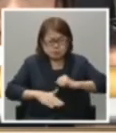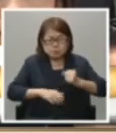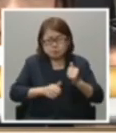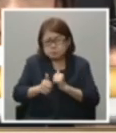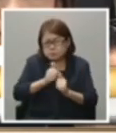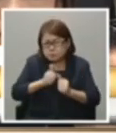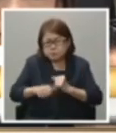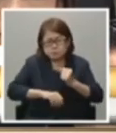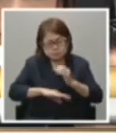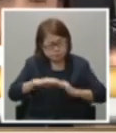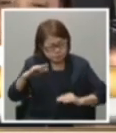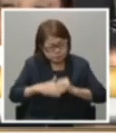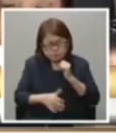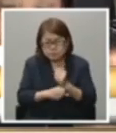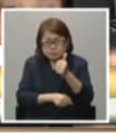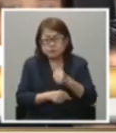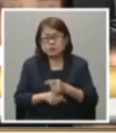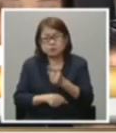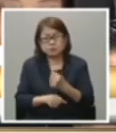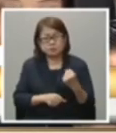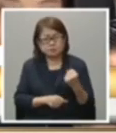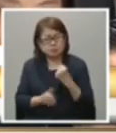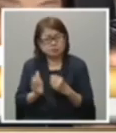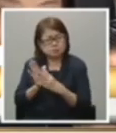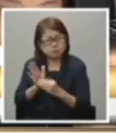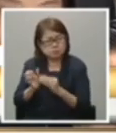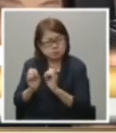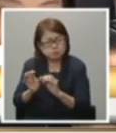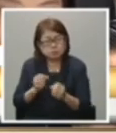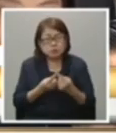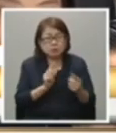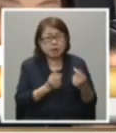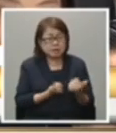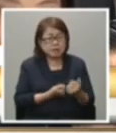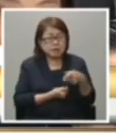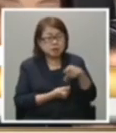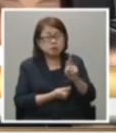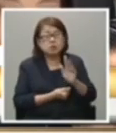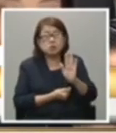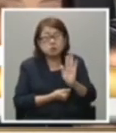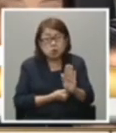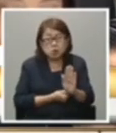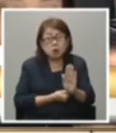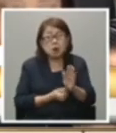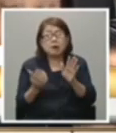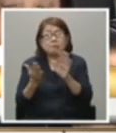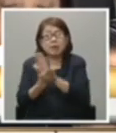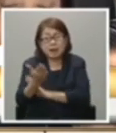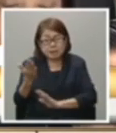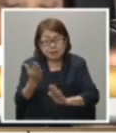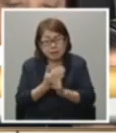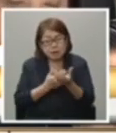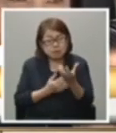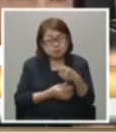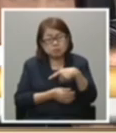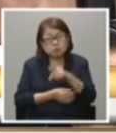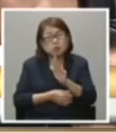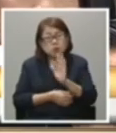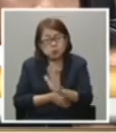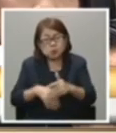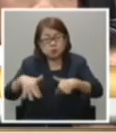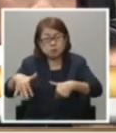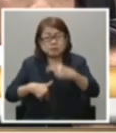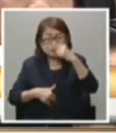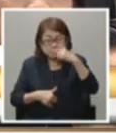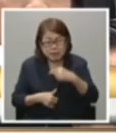ะคะแต่ท่านนายกเอาผลประโยชน์ของชาติของประชาชนคนไทยคนตัวเล็ก